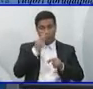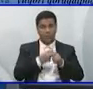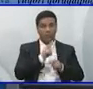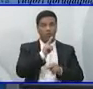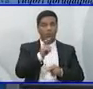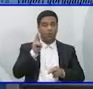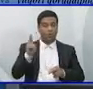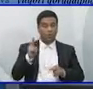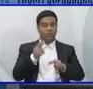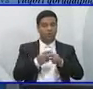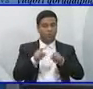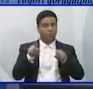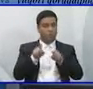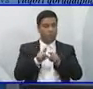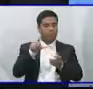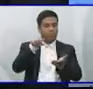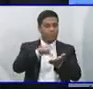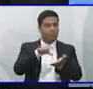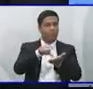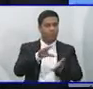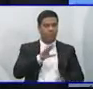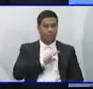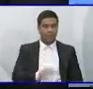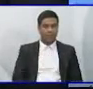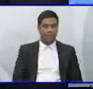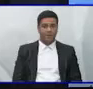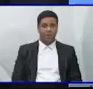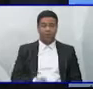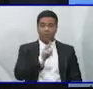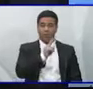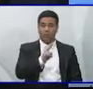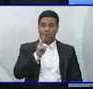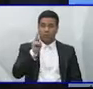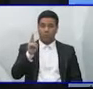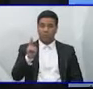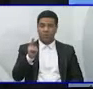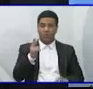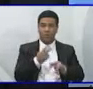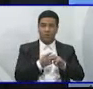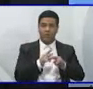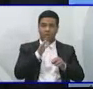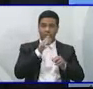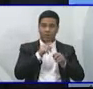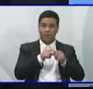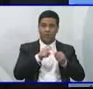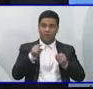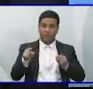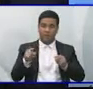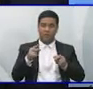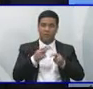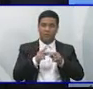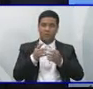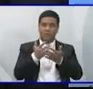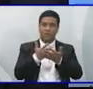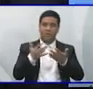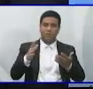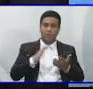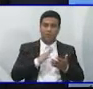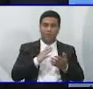davlatning tarkibida ham Qoraqalpoqlar katta rol o'ynaydi. Qoraqalpoqlar shartli ravishda